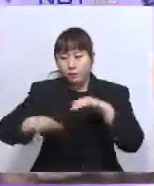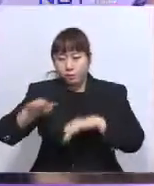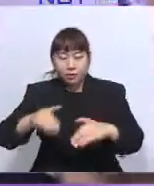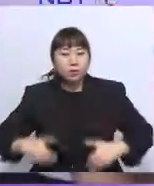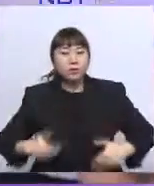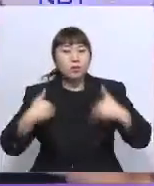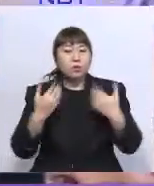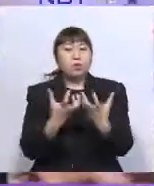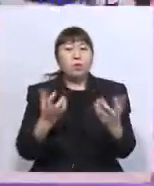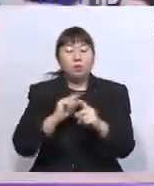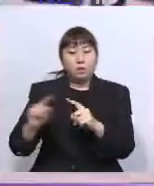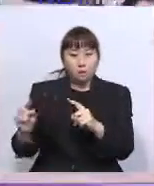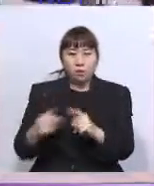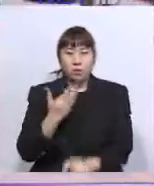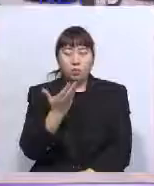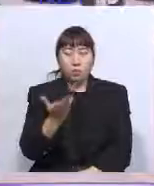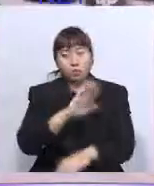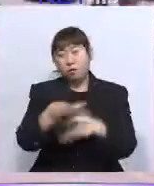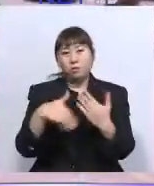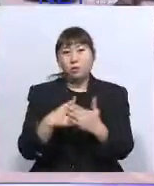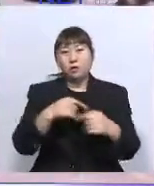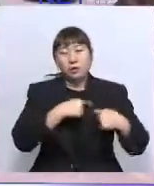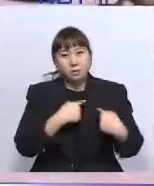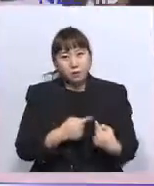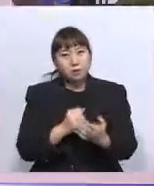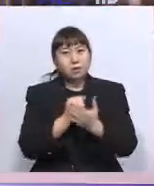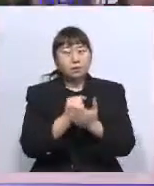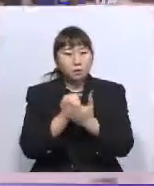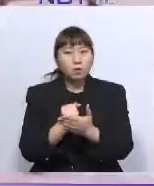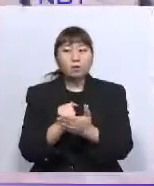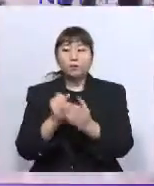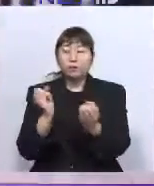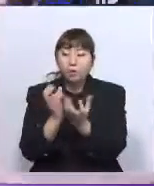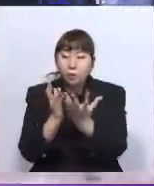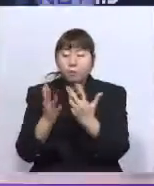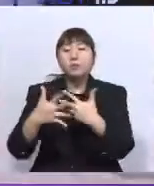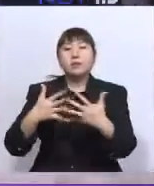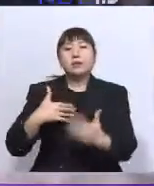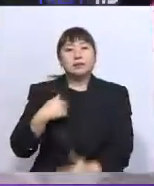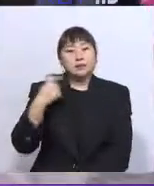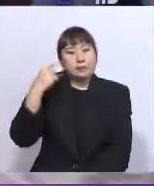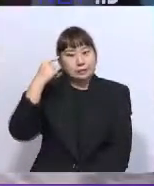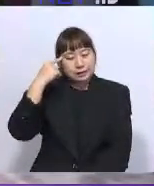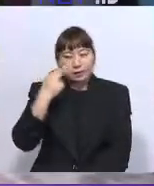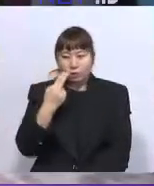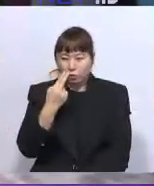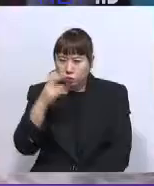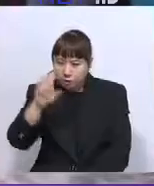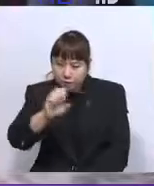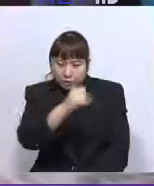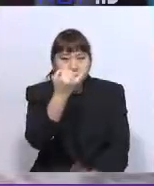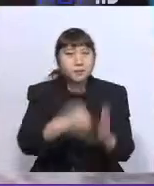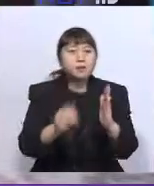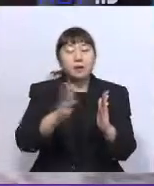ชีวิตและทรัพย์สินโดยขอให้ทุกฝ่ายมีน้ำใจเอื้ออาทรและให้อภัยกันไม่อยากให้มองว่าเป็นเรื่องการจับผิดเพราะเจ้าหน้า